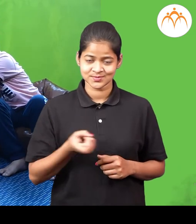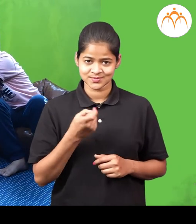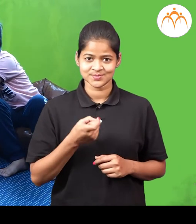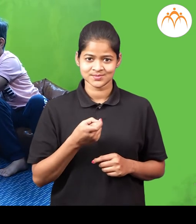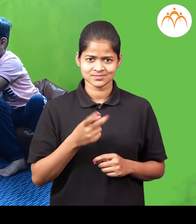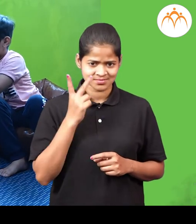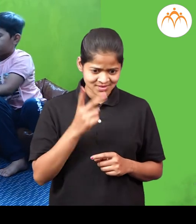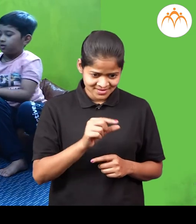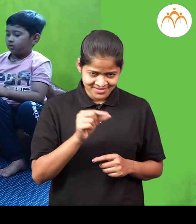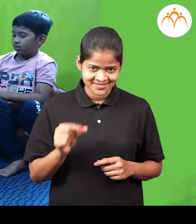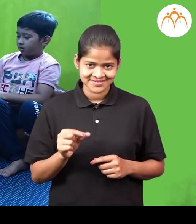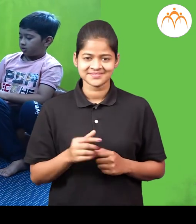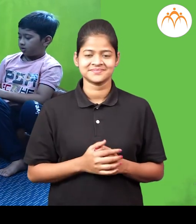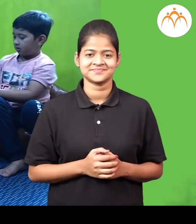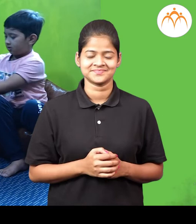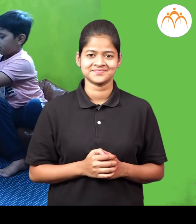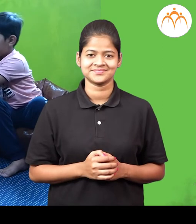ठेव राजू।